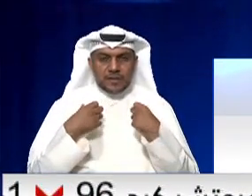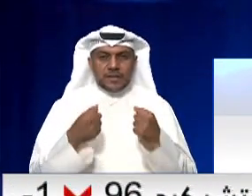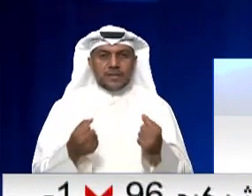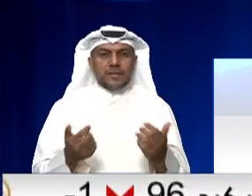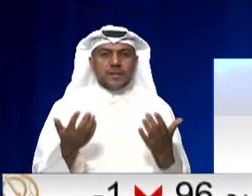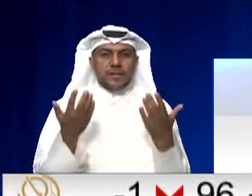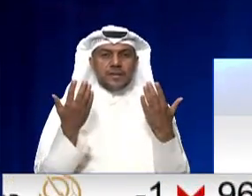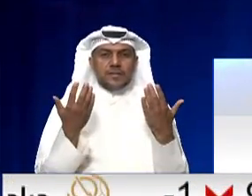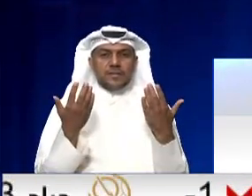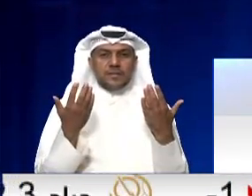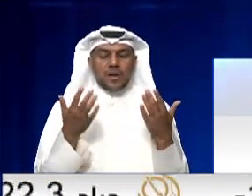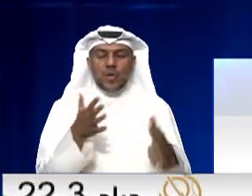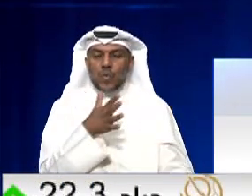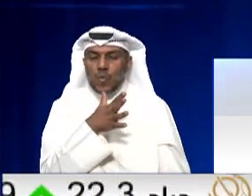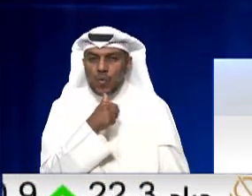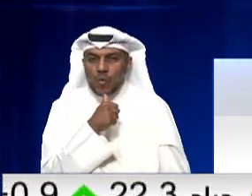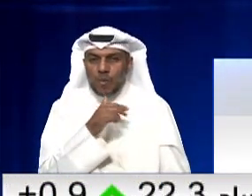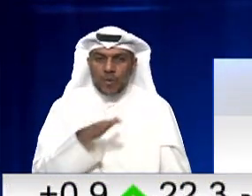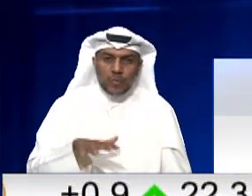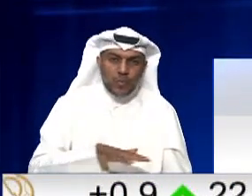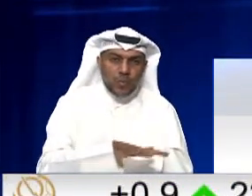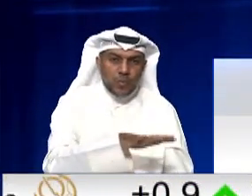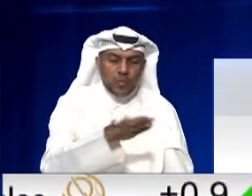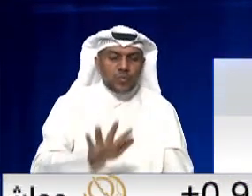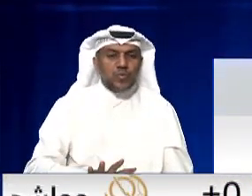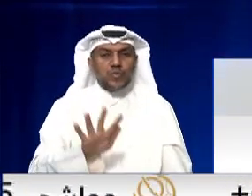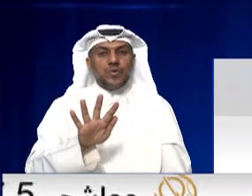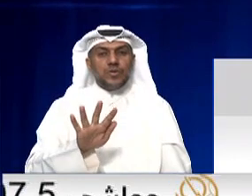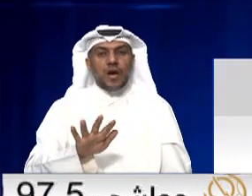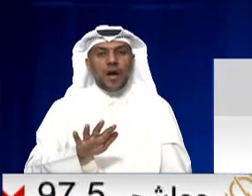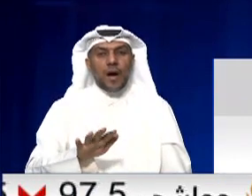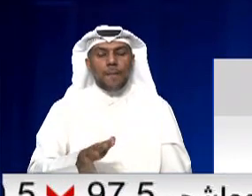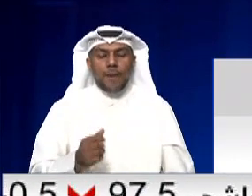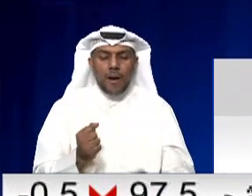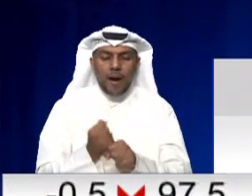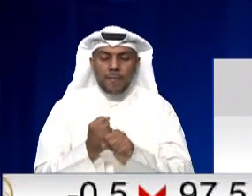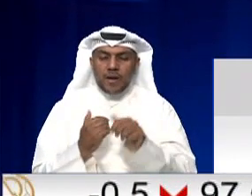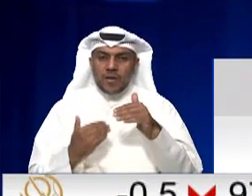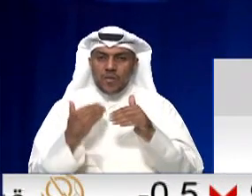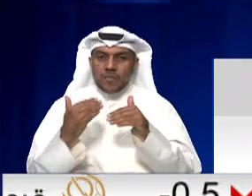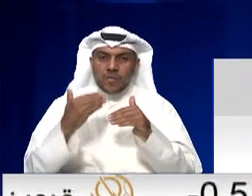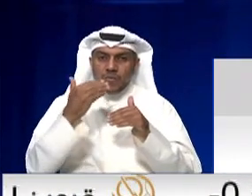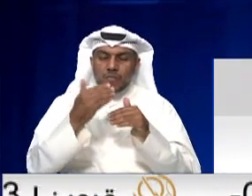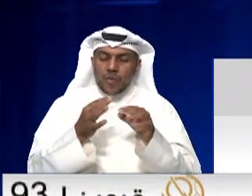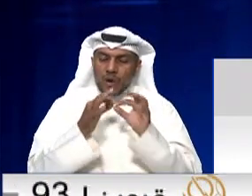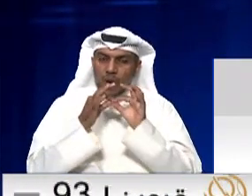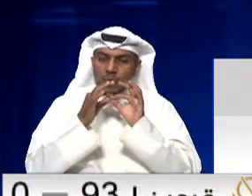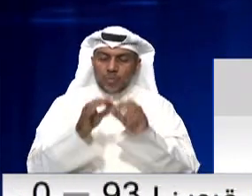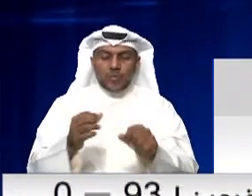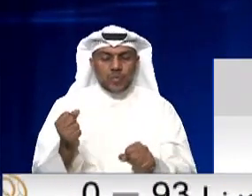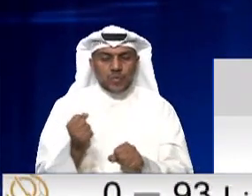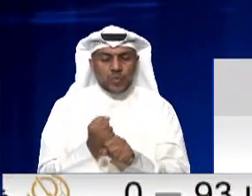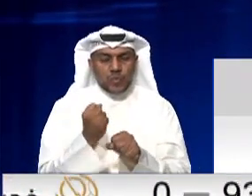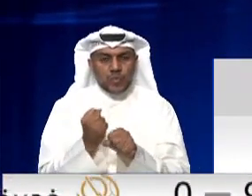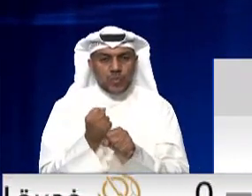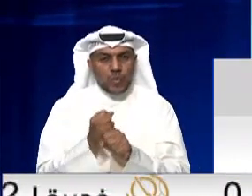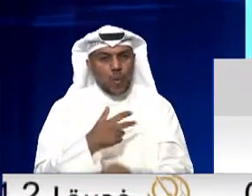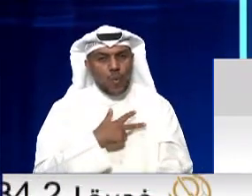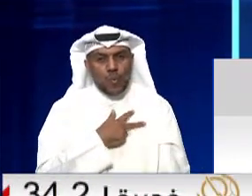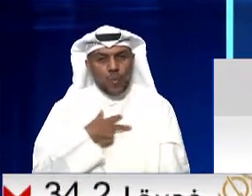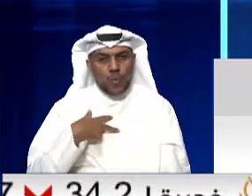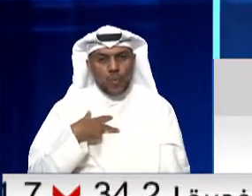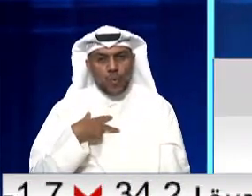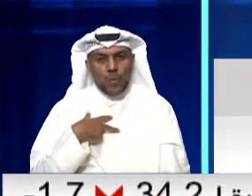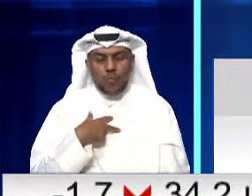والعافية ولسلطنة عمان الشقيقة وشعبها الكريم كل تقدم وازدهار في ظل القيادة الحكيمة